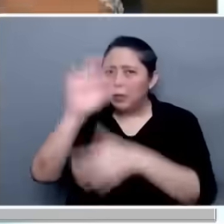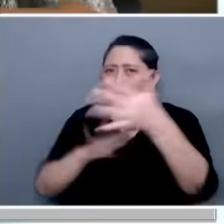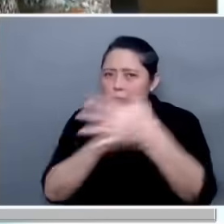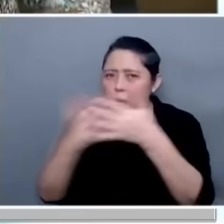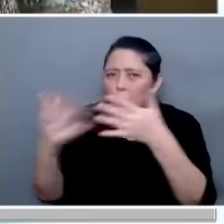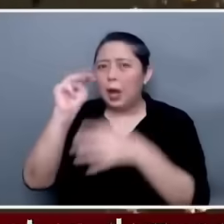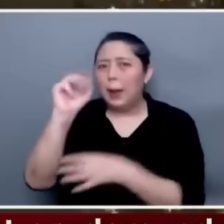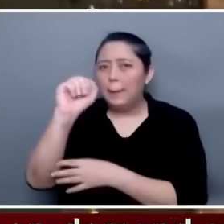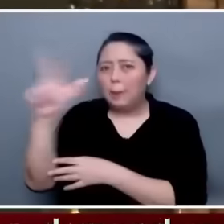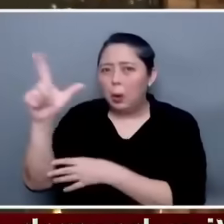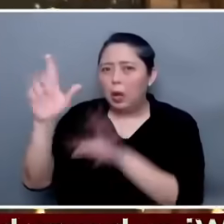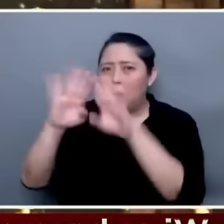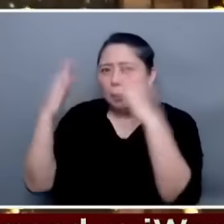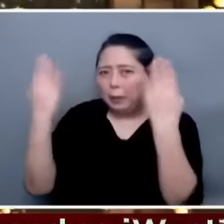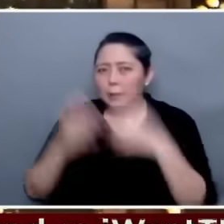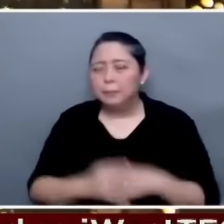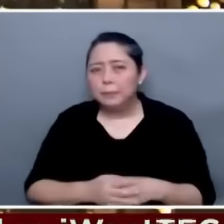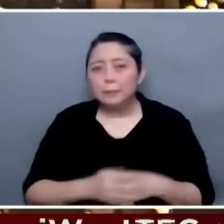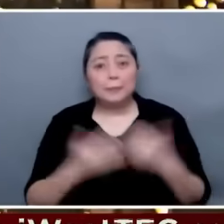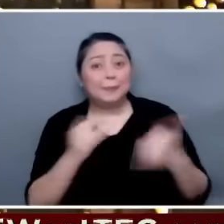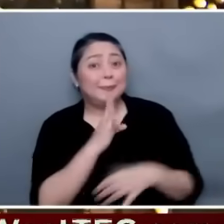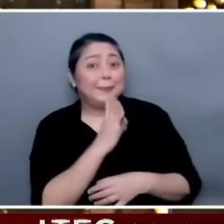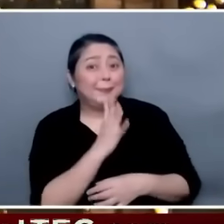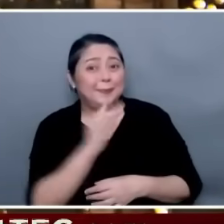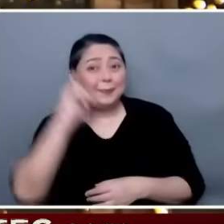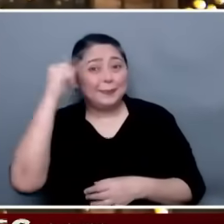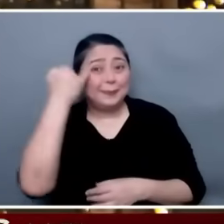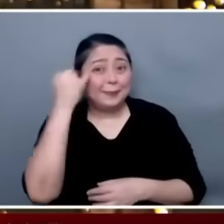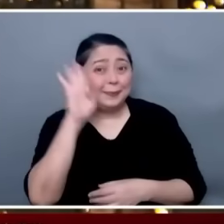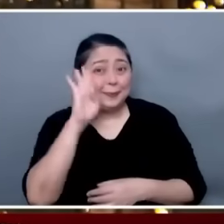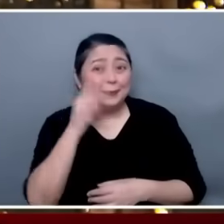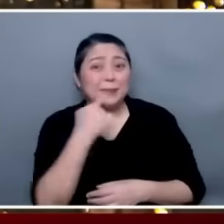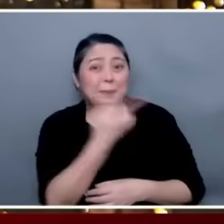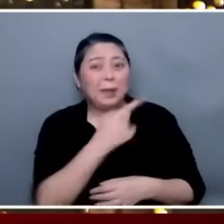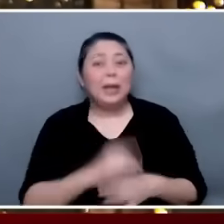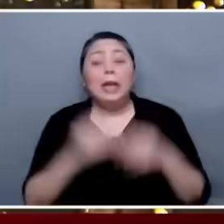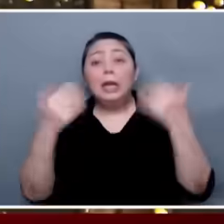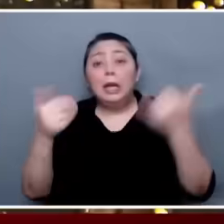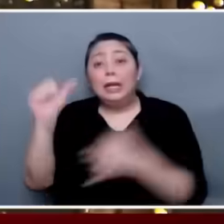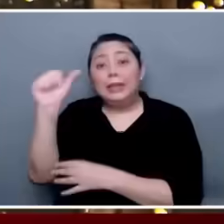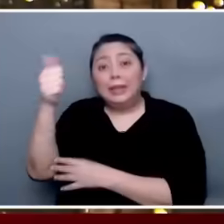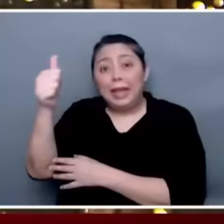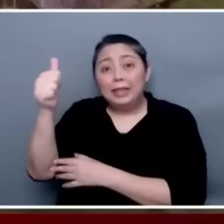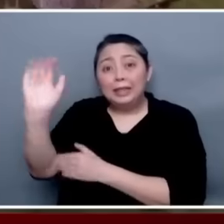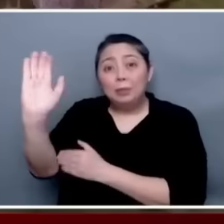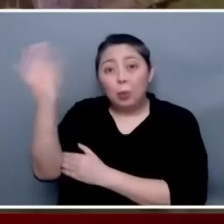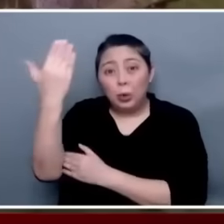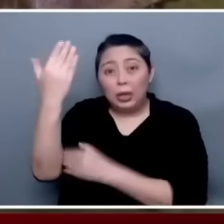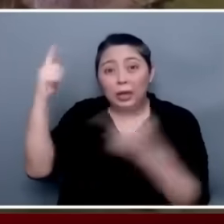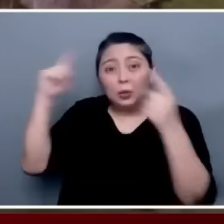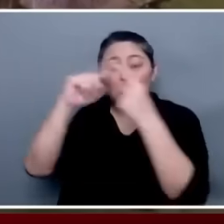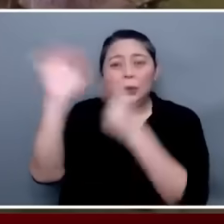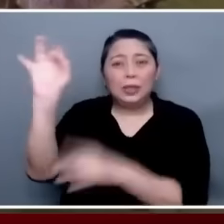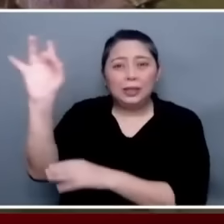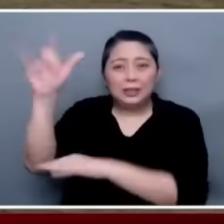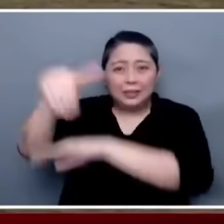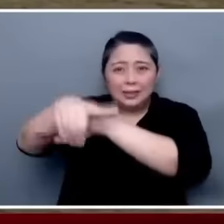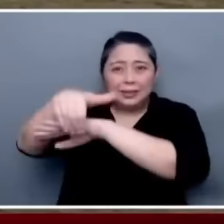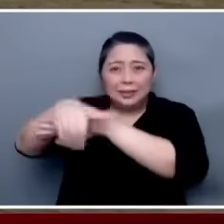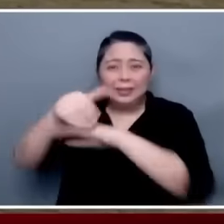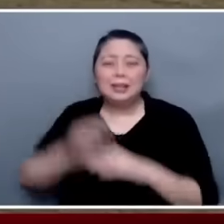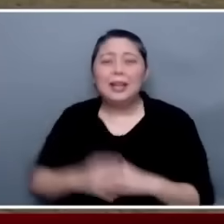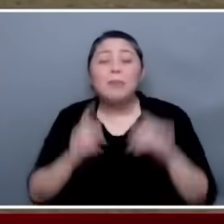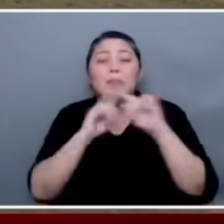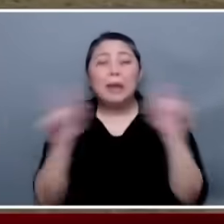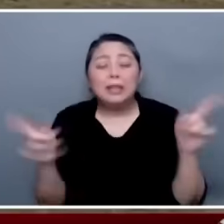Well, sa ngayon, Karen, no, 10 to 8, yan yung mall hours na sinusunod. Pero napapansin ko, Karen, depende yan eh.